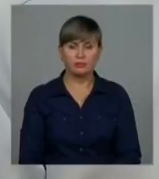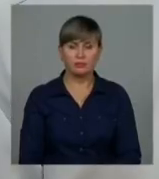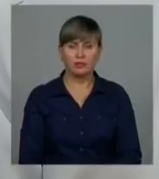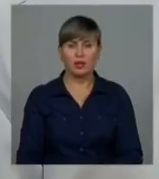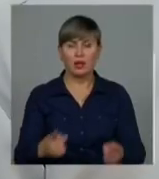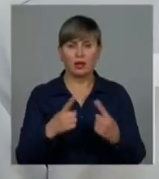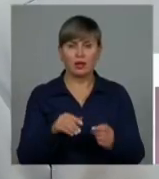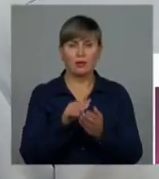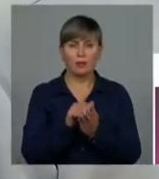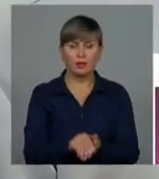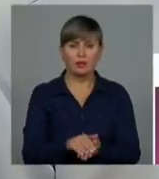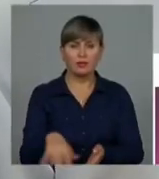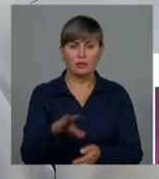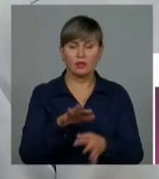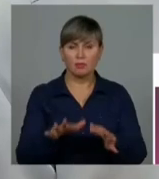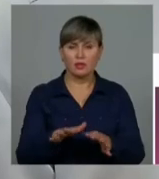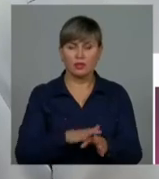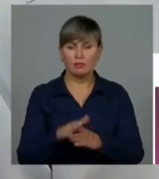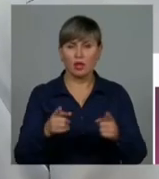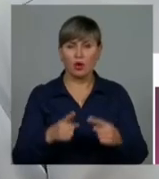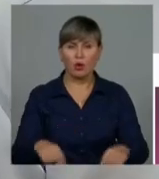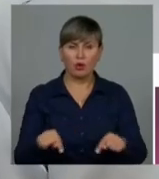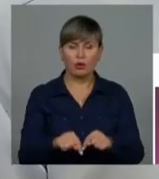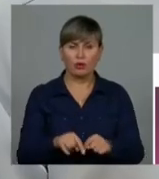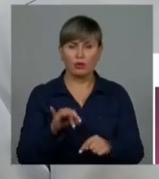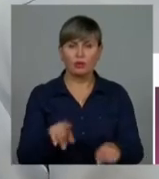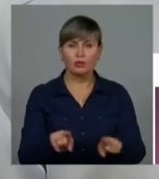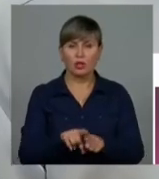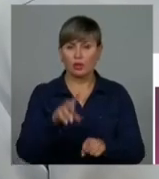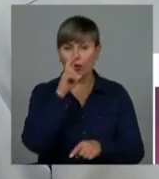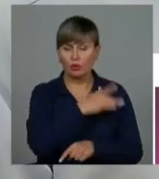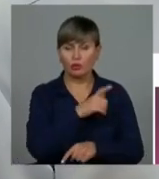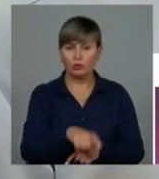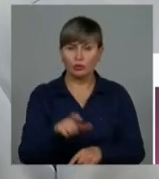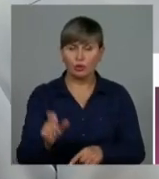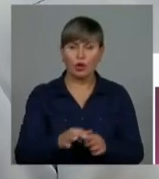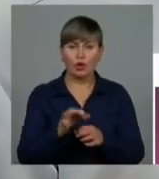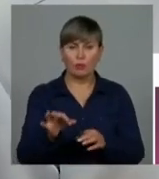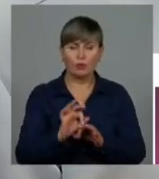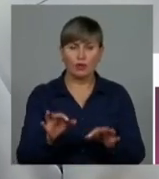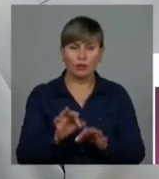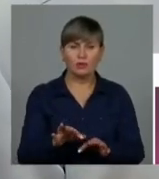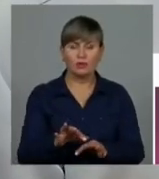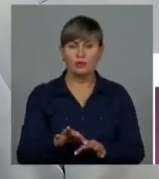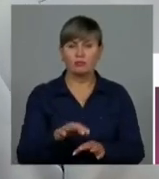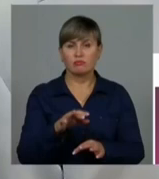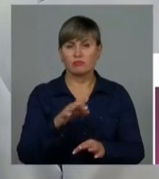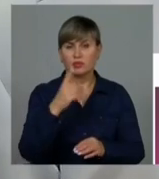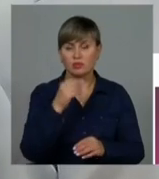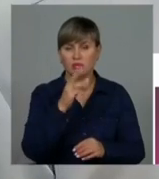Организацию похорон взяли на себя местные исполнительные органы. Также госслужащие области перечислят однодневную зарплату в